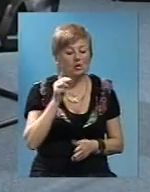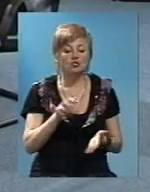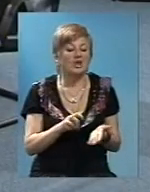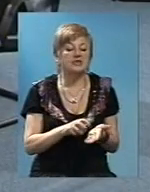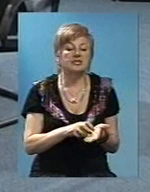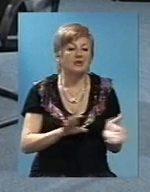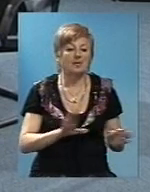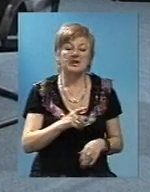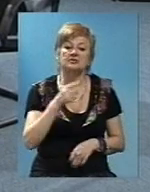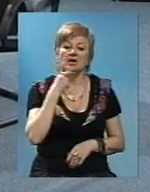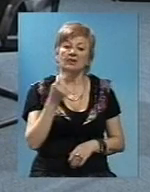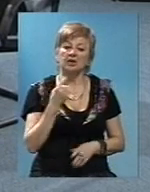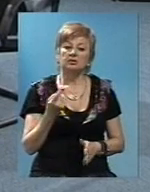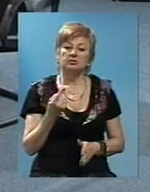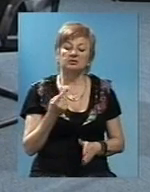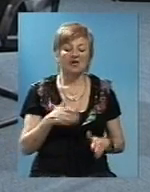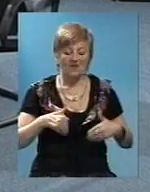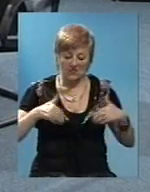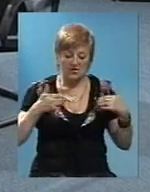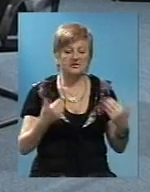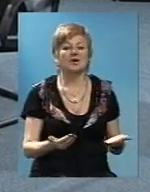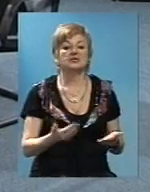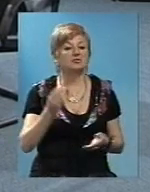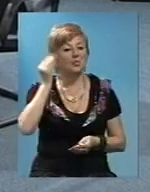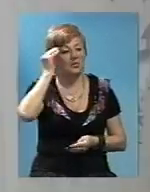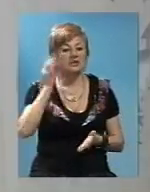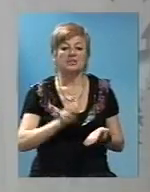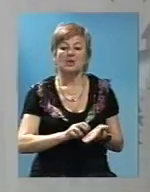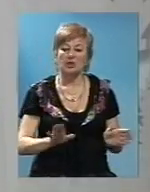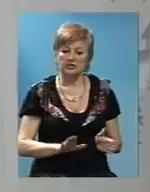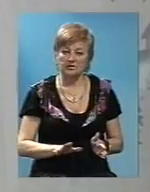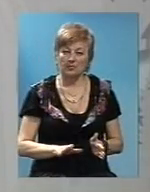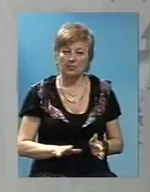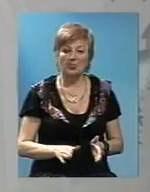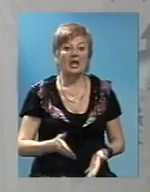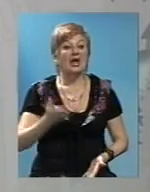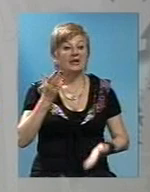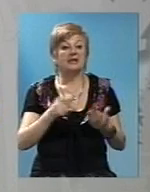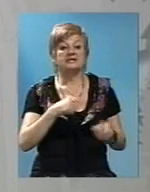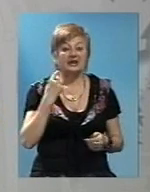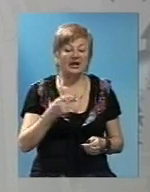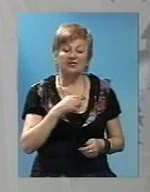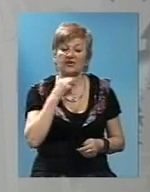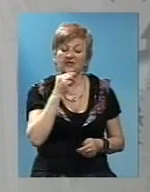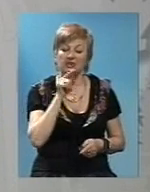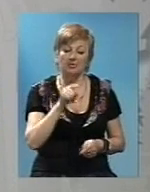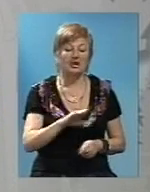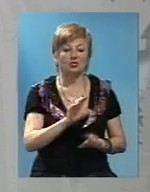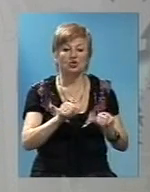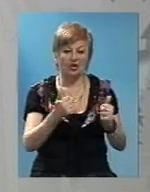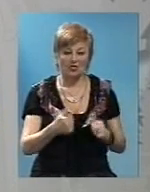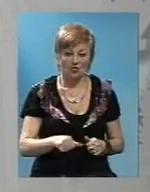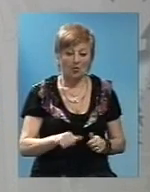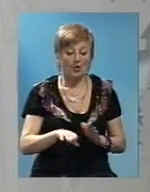там говорити, не боїться там висловлювати свою думку і так далі. Якщо говорити про увагу до неформальної освіти в Україні, ось з